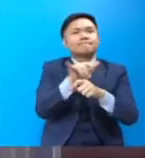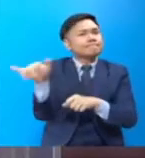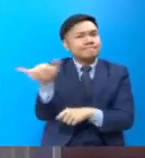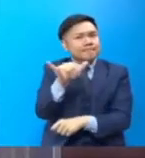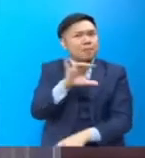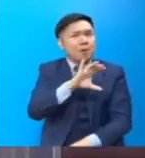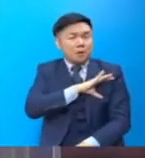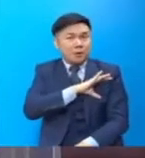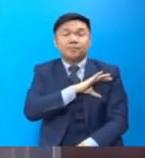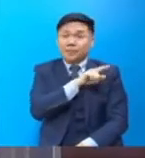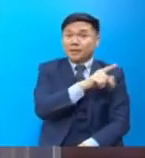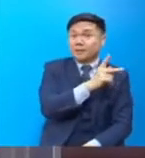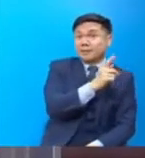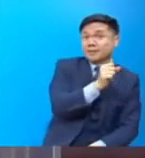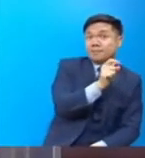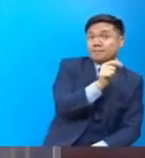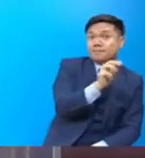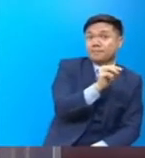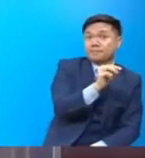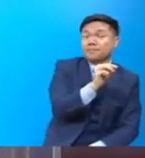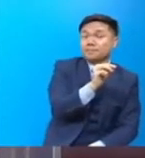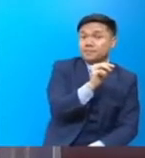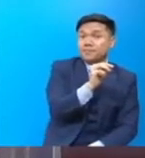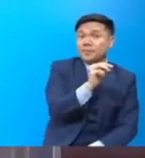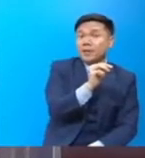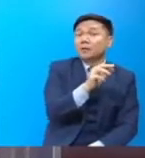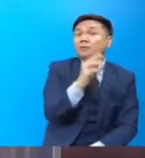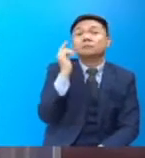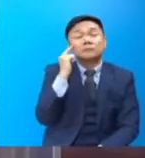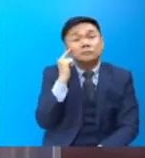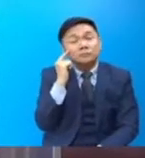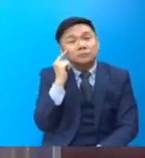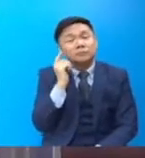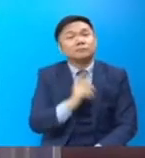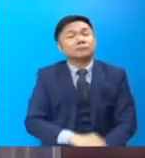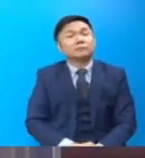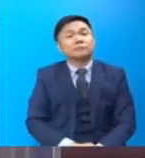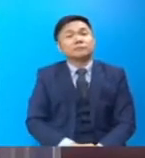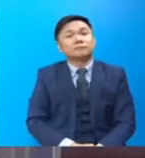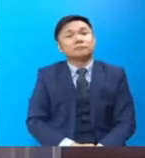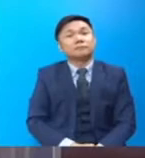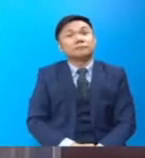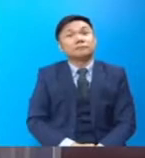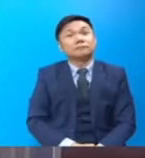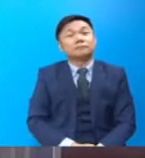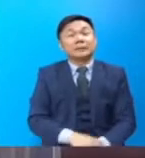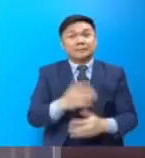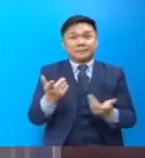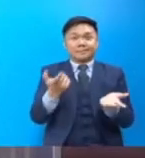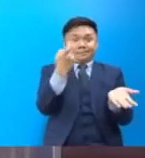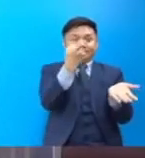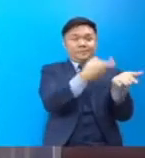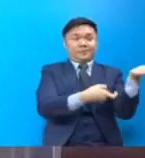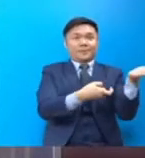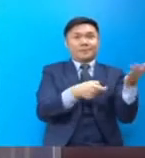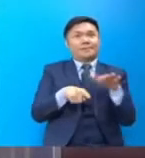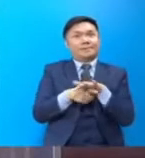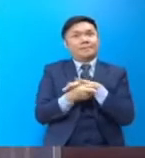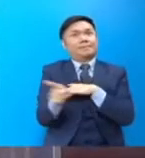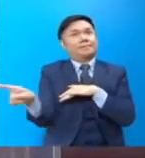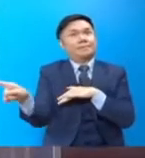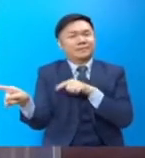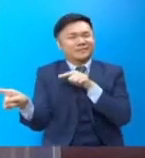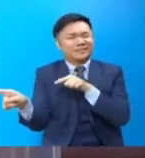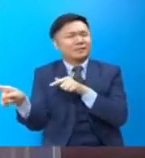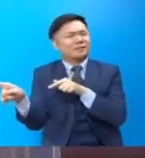mesti melihat pada kaidah-kaidah kanne umumnya yang melalui Ndut Ika stancu Castano